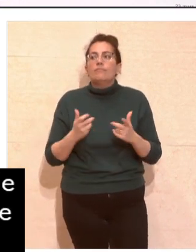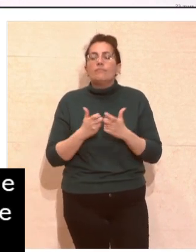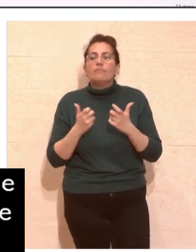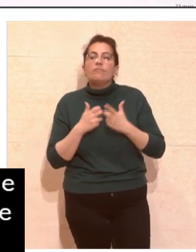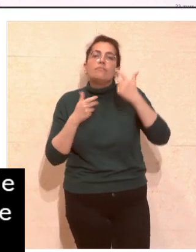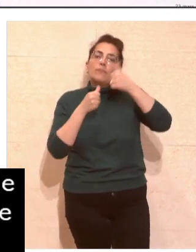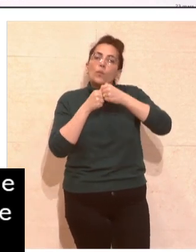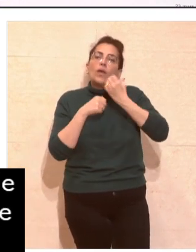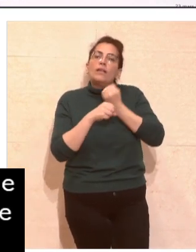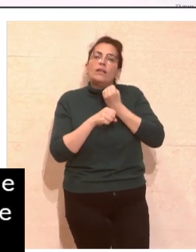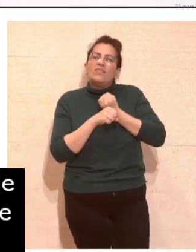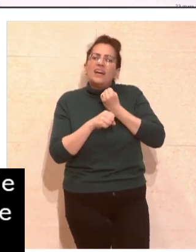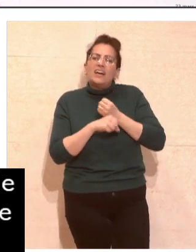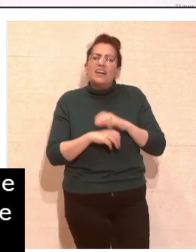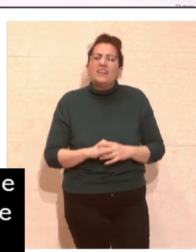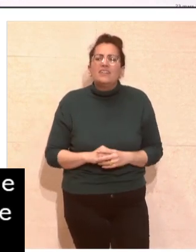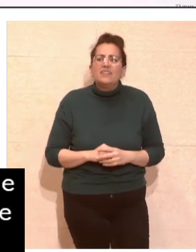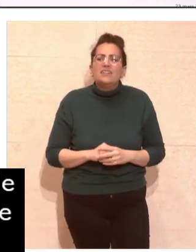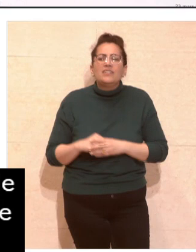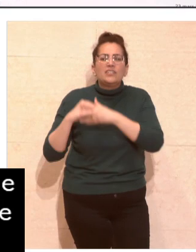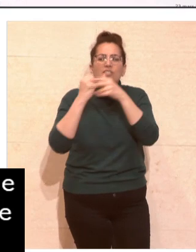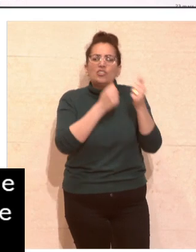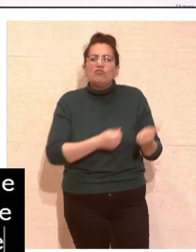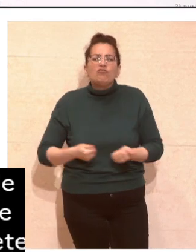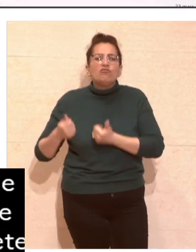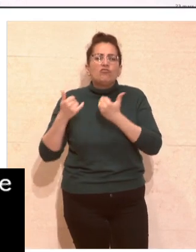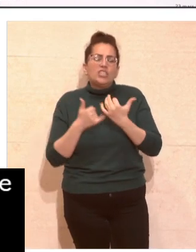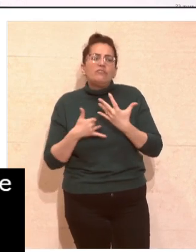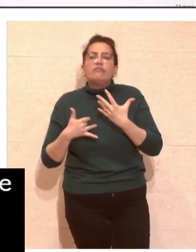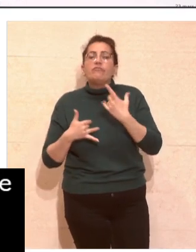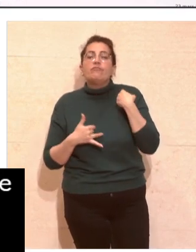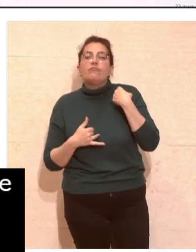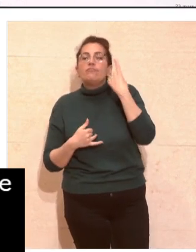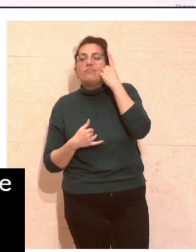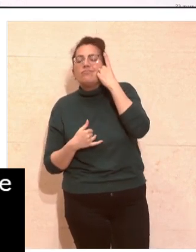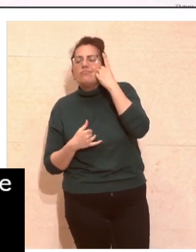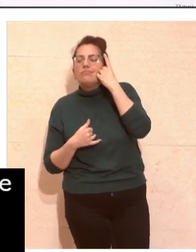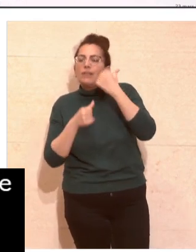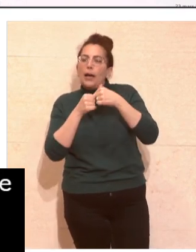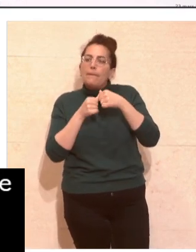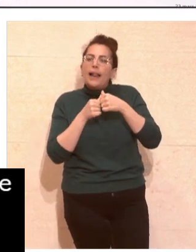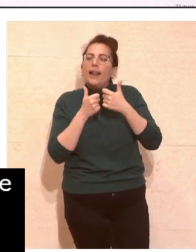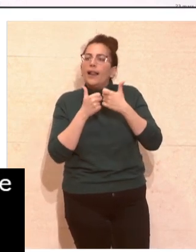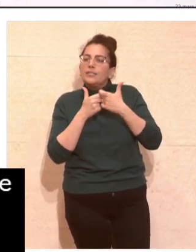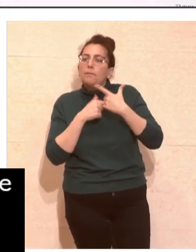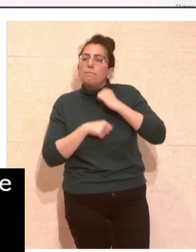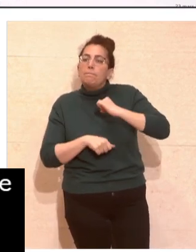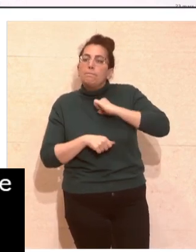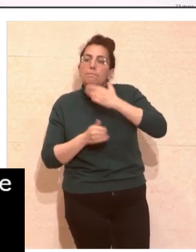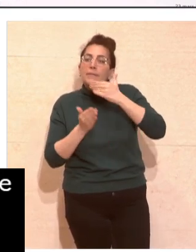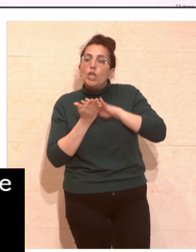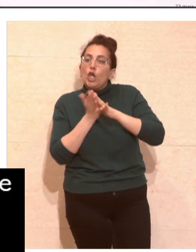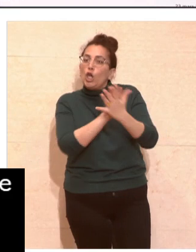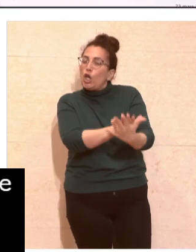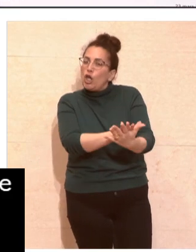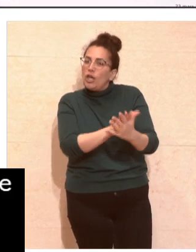mémoire de travail, qui est le fait de retenir une série de chiffres par exemple en tête comme un numéro de téléphone. Et au lieu d'avoir donc une amélioration des performances au cours